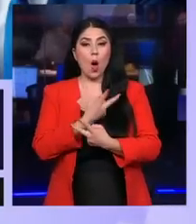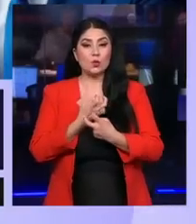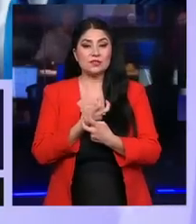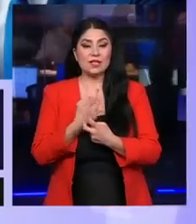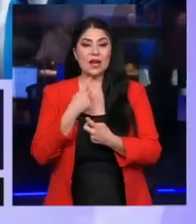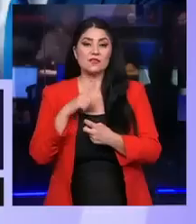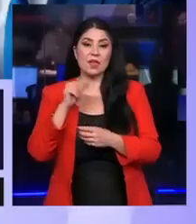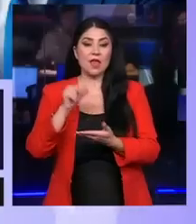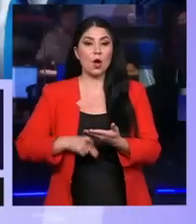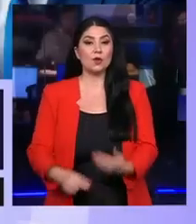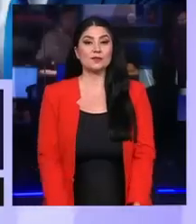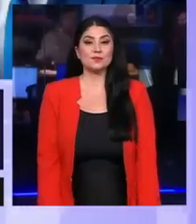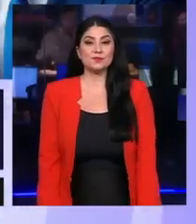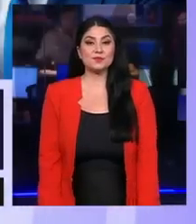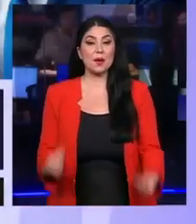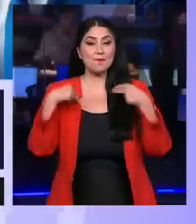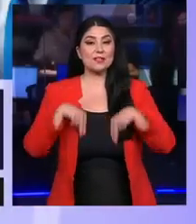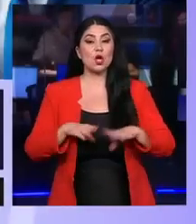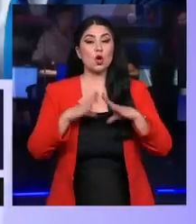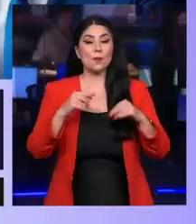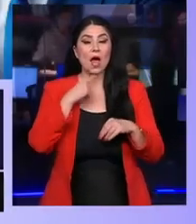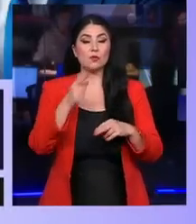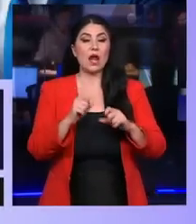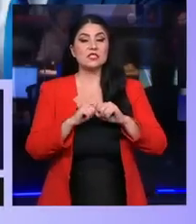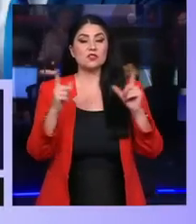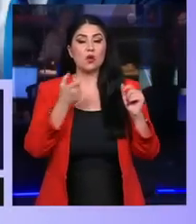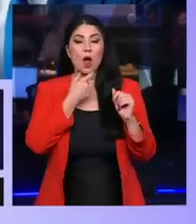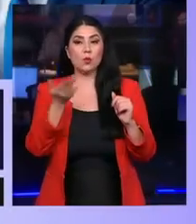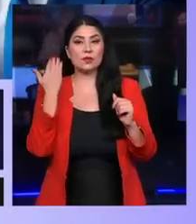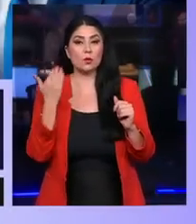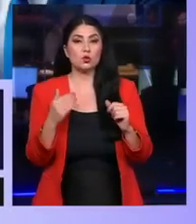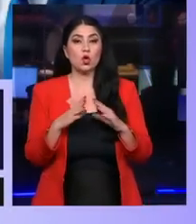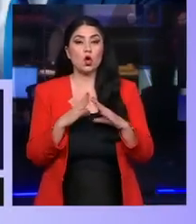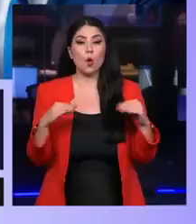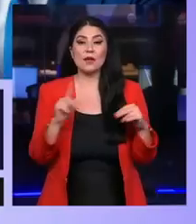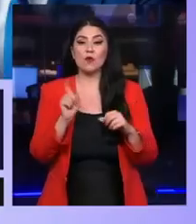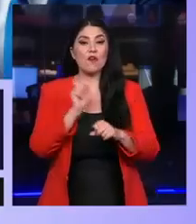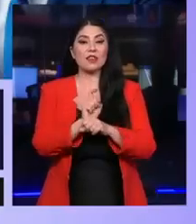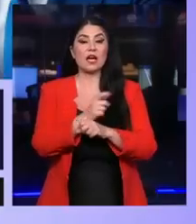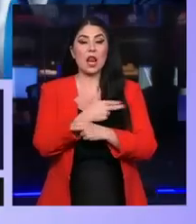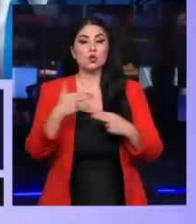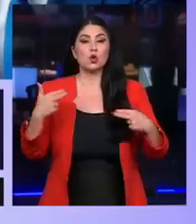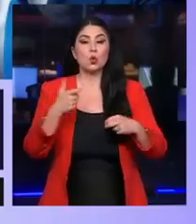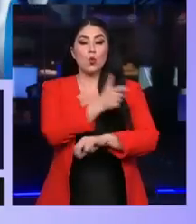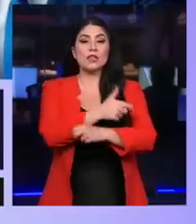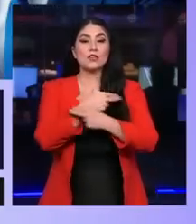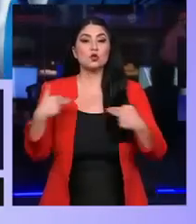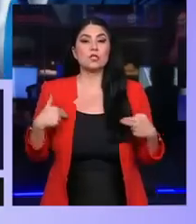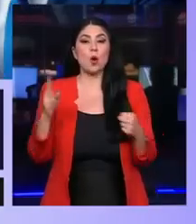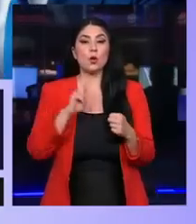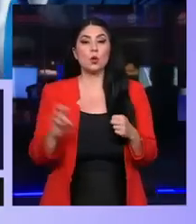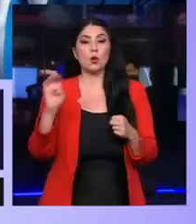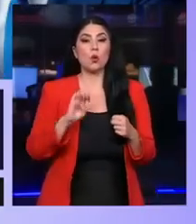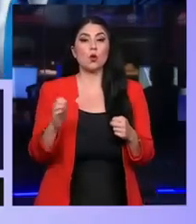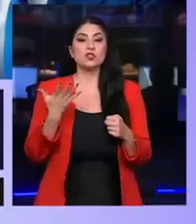stat, Austria. Președintele Klaus Iohannis spunea la finalul anului trecut că România nu va ataca la Curtea de Justiție a Uniunii Europene